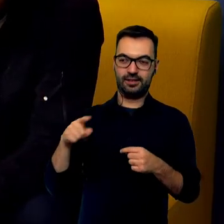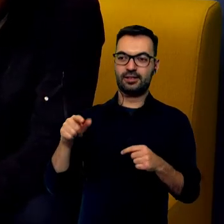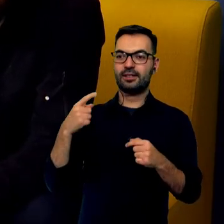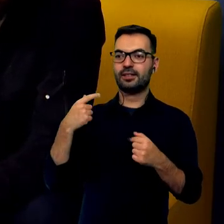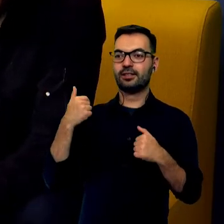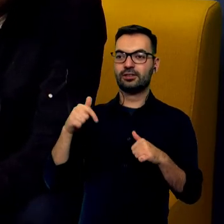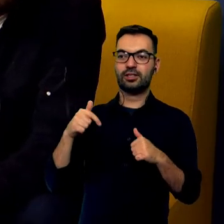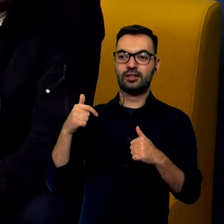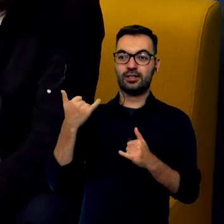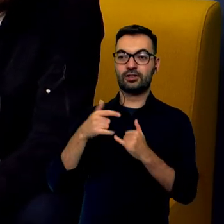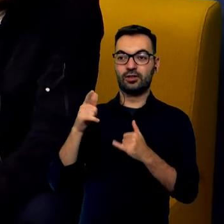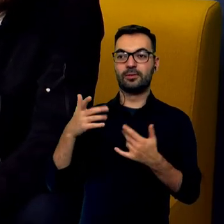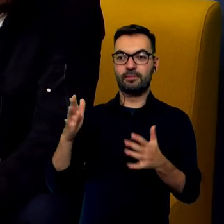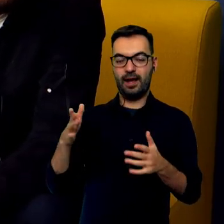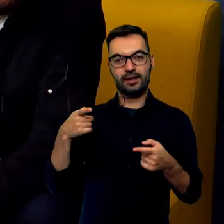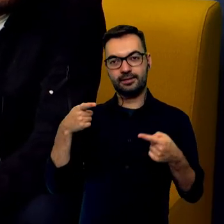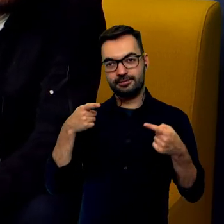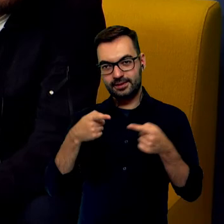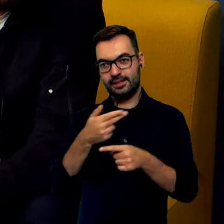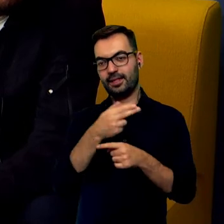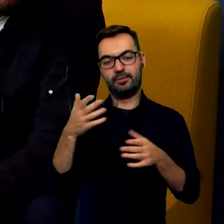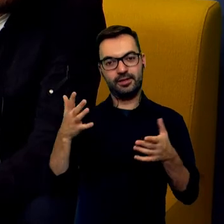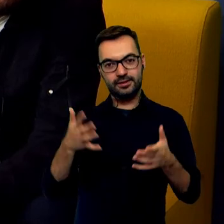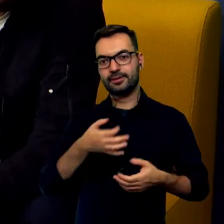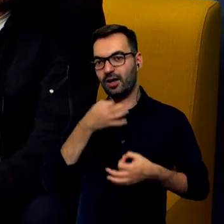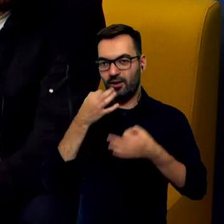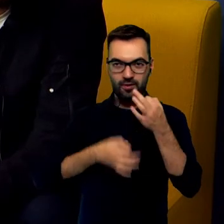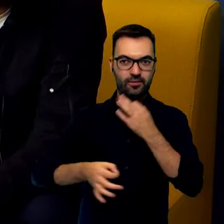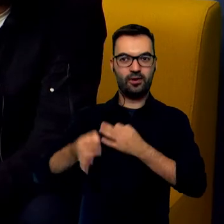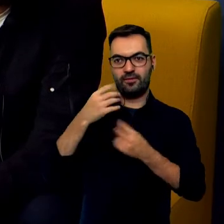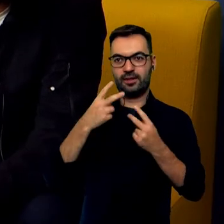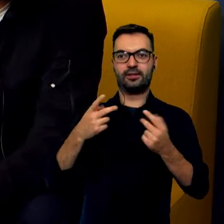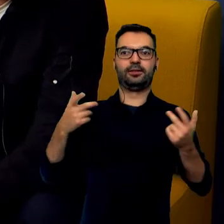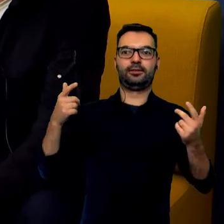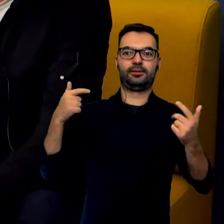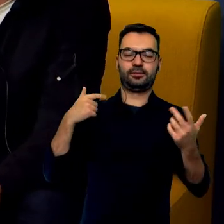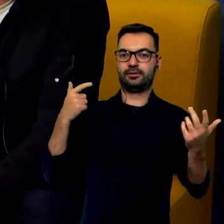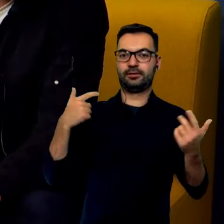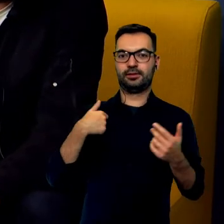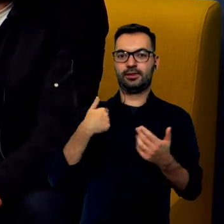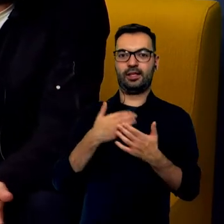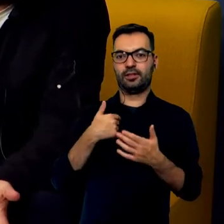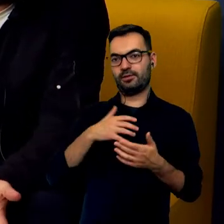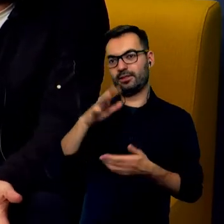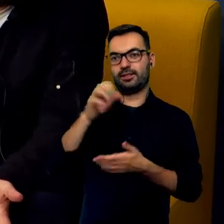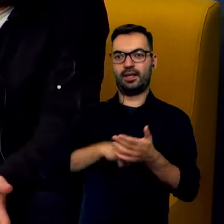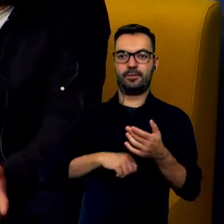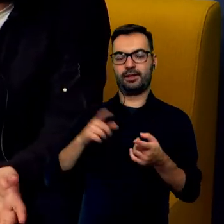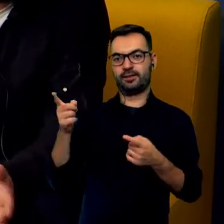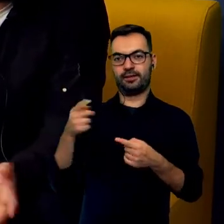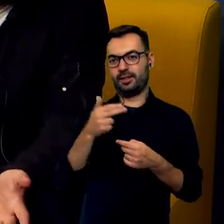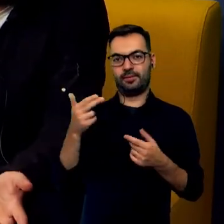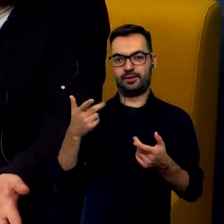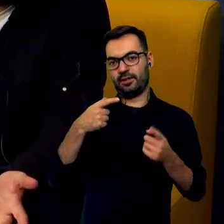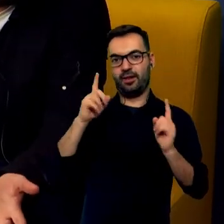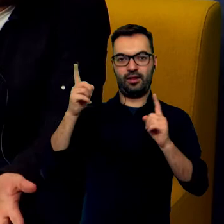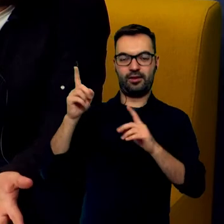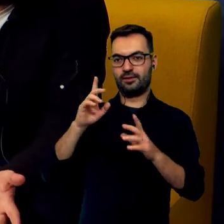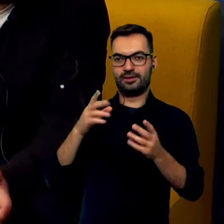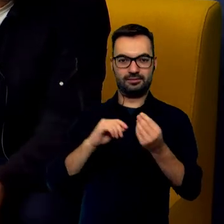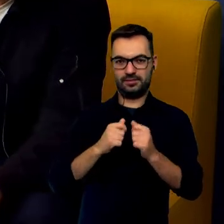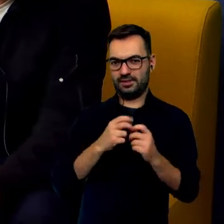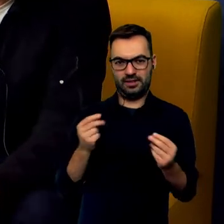no kiedy on idzie w jakiś temat i on czuje, że to jest ważne, no to jakim prawem ja mam tutaj zawracać, czy jakoś